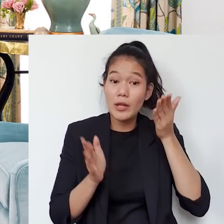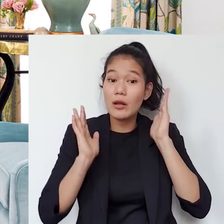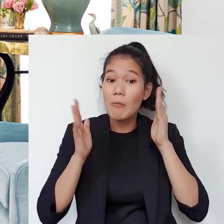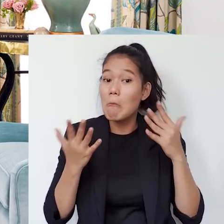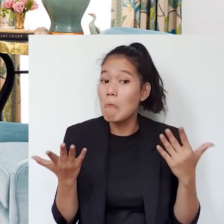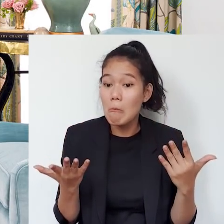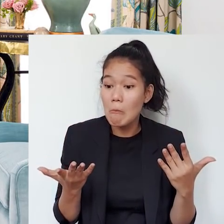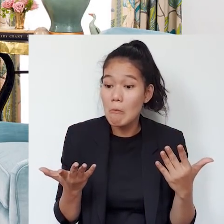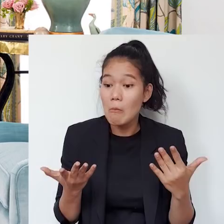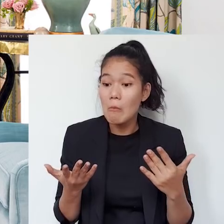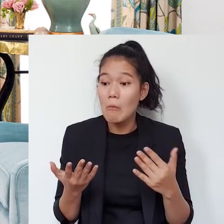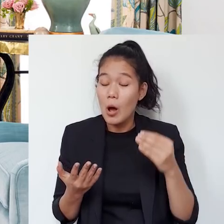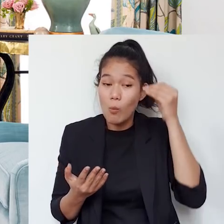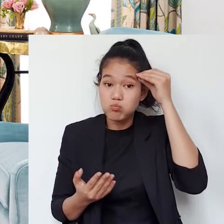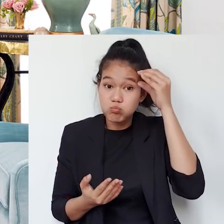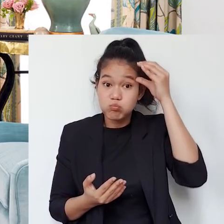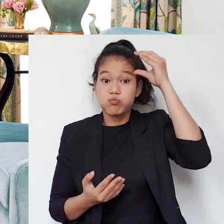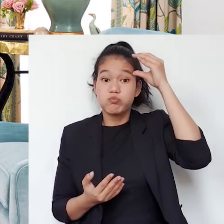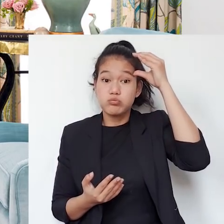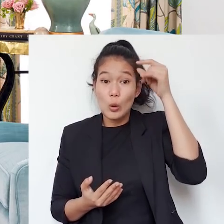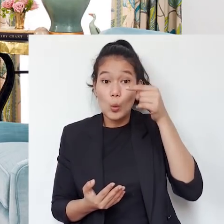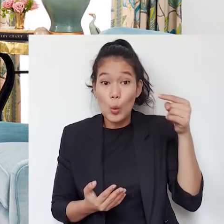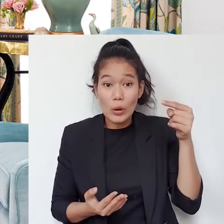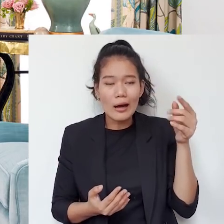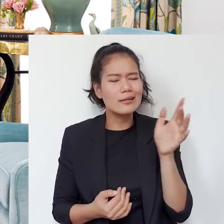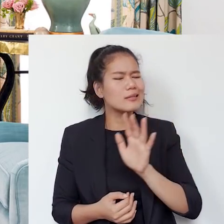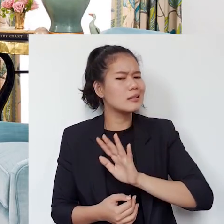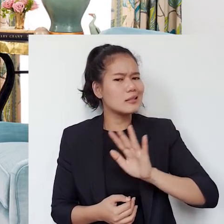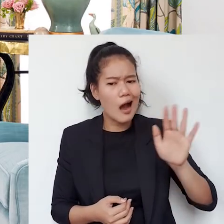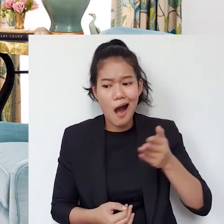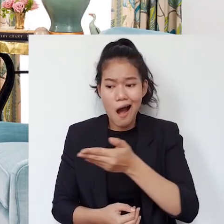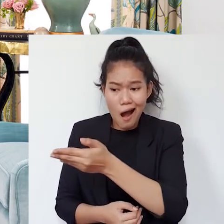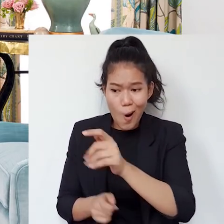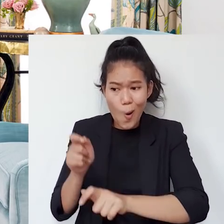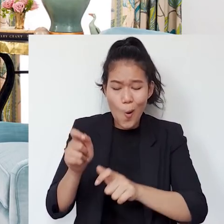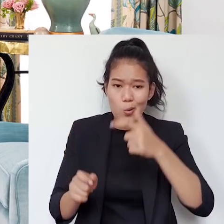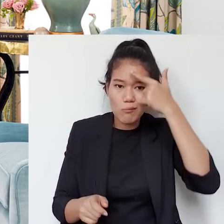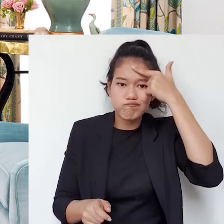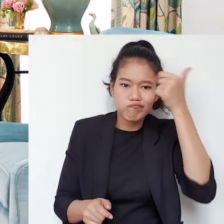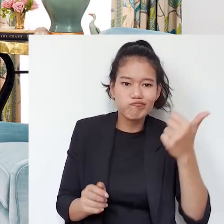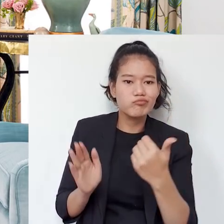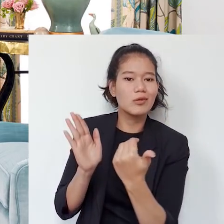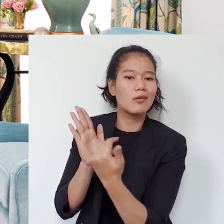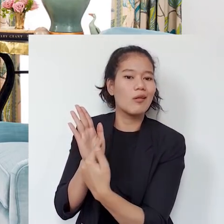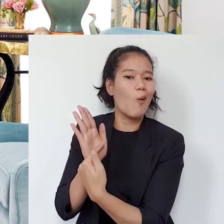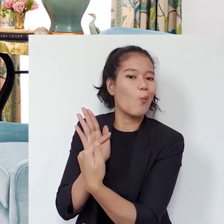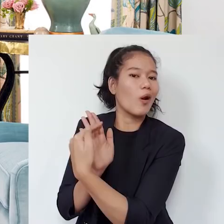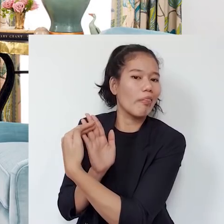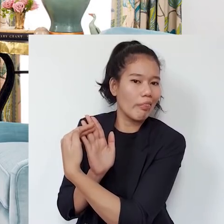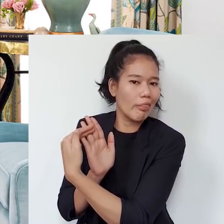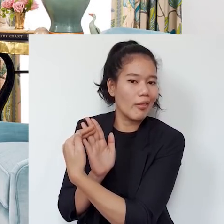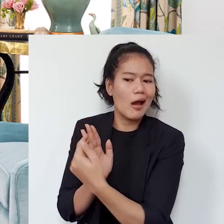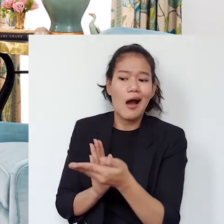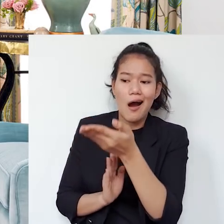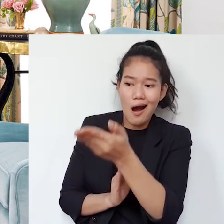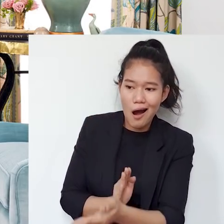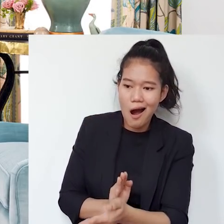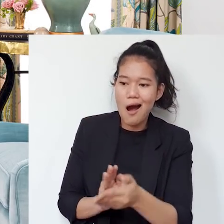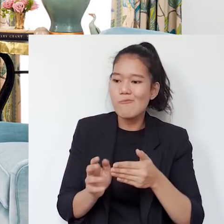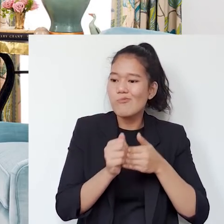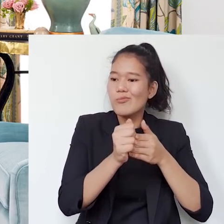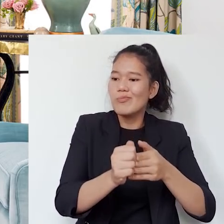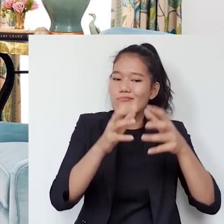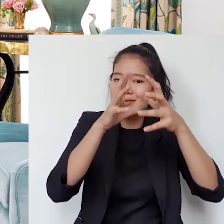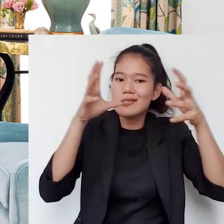mereka kekurangan pengetahuan? Tidak. Mereka adalah ahli-ahli Taurat. Mereka adalah imam